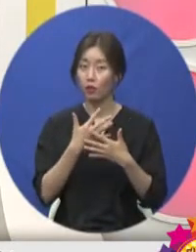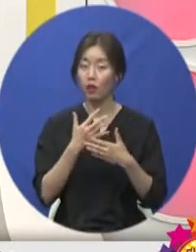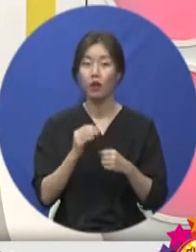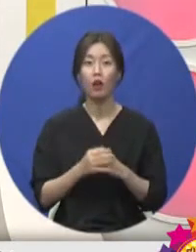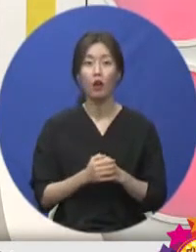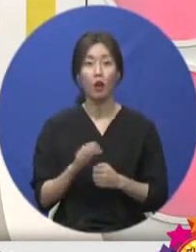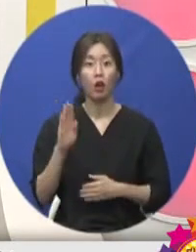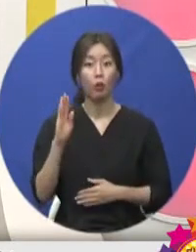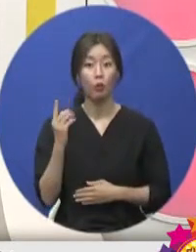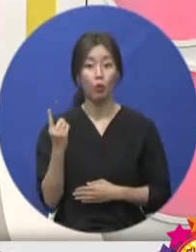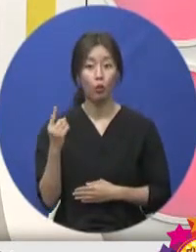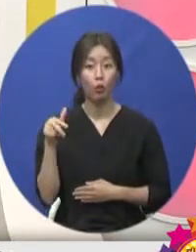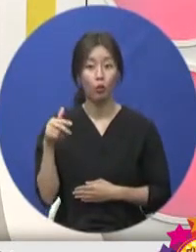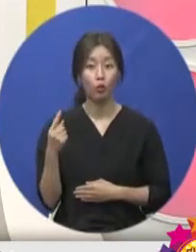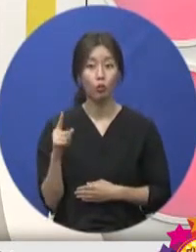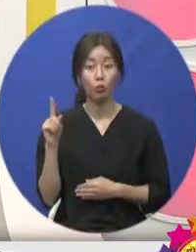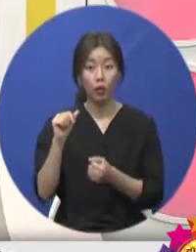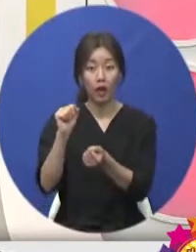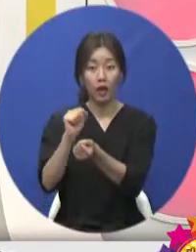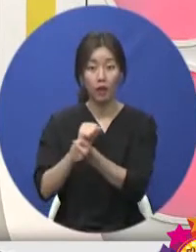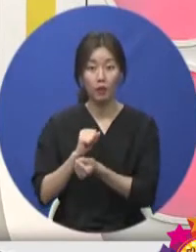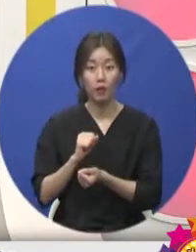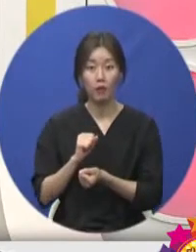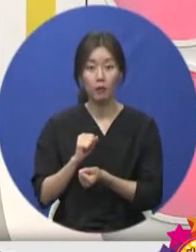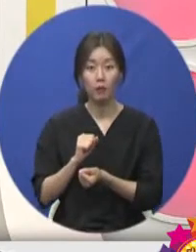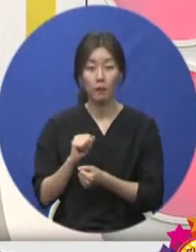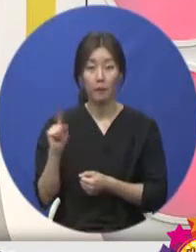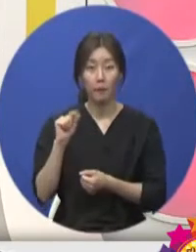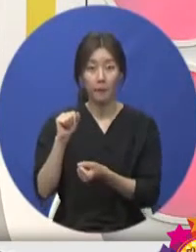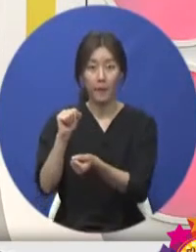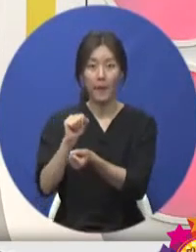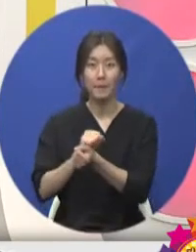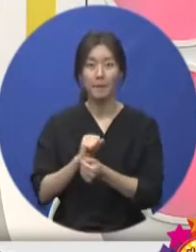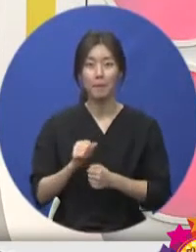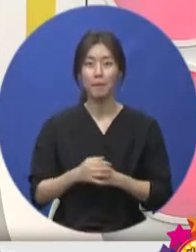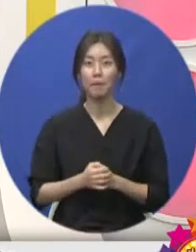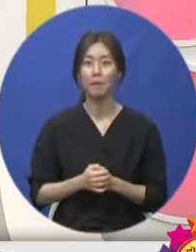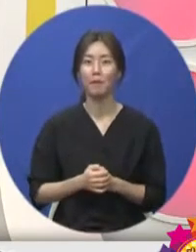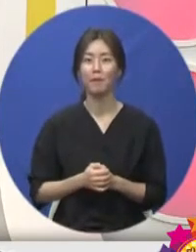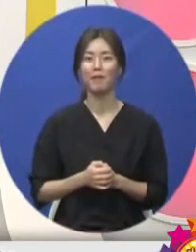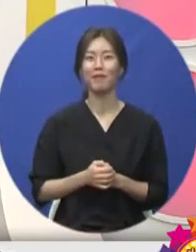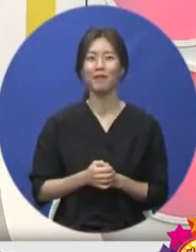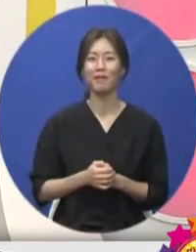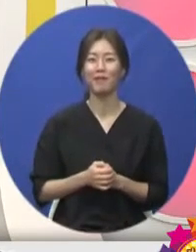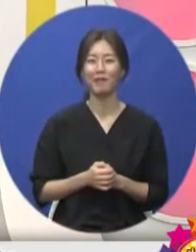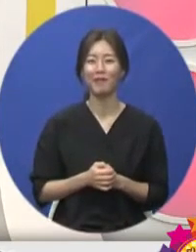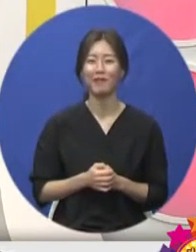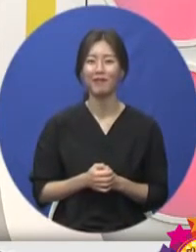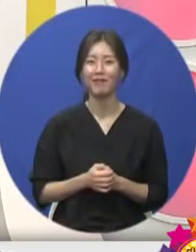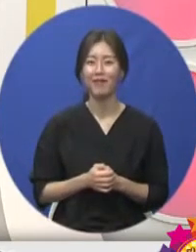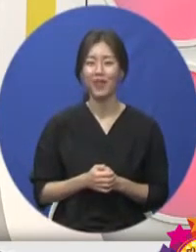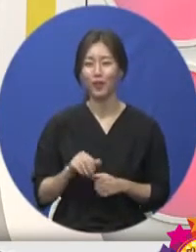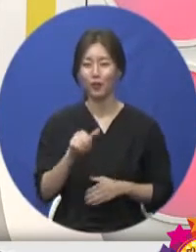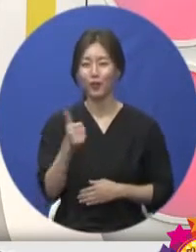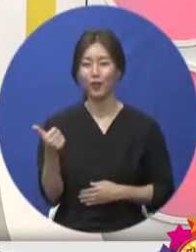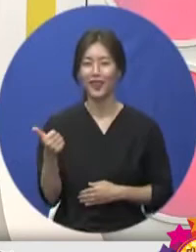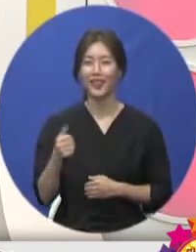뭐에? 뭐죠? 뭐에 감염되면은? 뭐에 감염된다고요? 그렇죠. 감염되면 어떻게 돼?